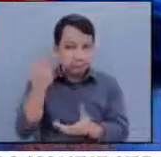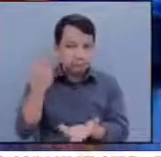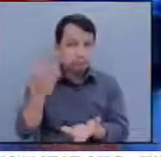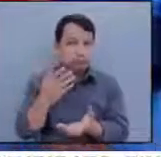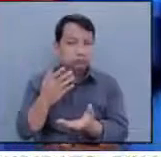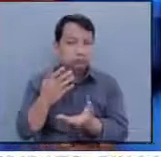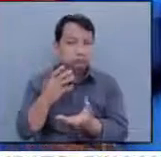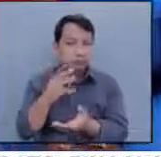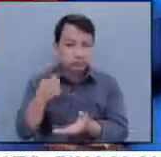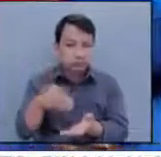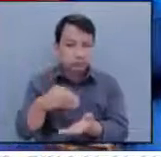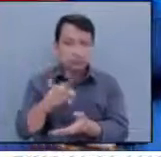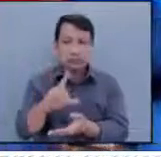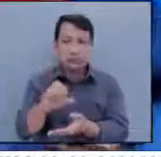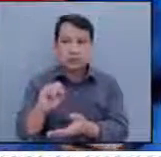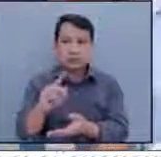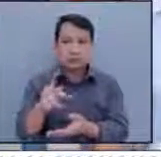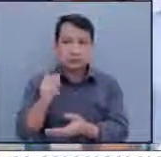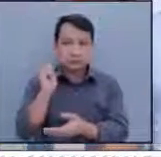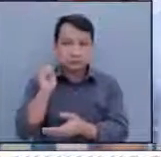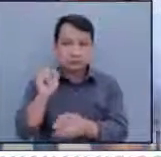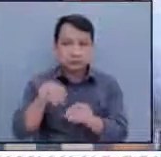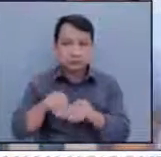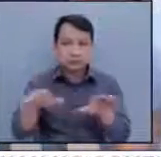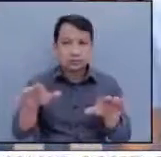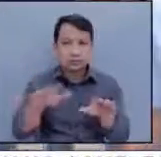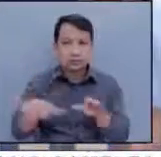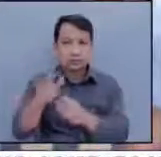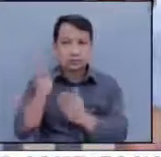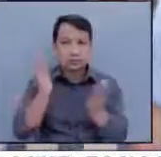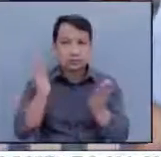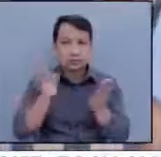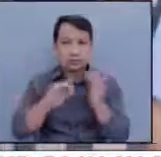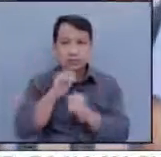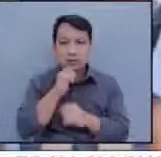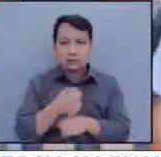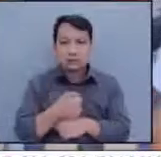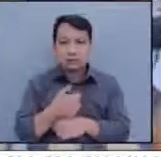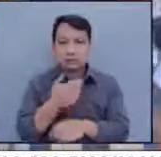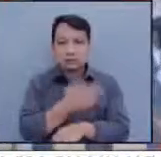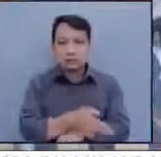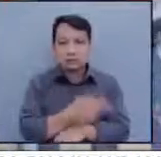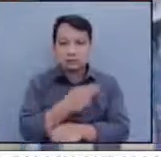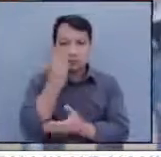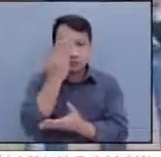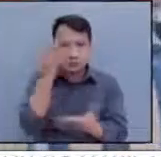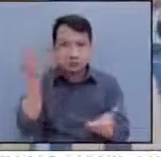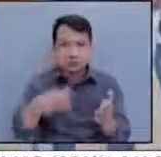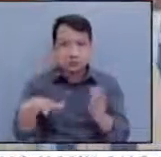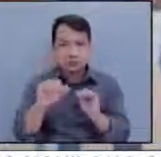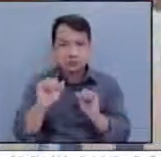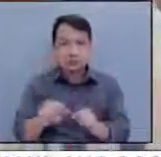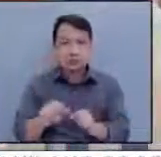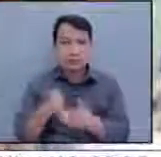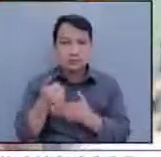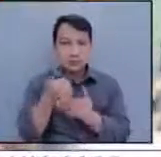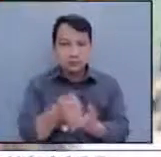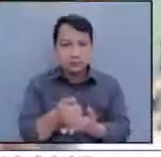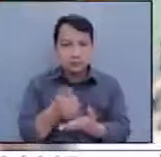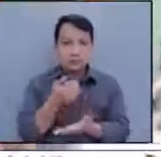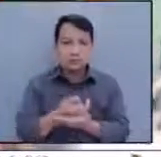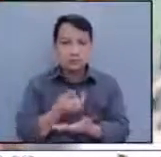na mas mapabilis pa ang pagbibigay serbisyo sa mga pasyente sa ospital na nangangailangan ng tulong pinansyal.